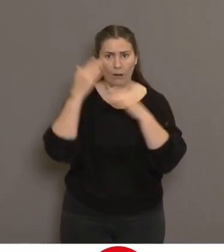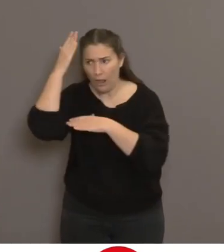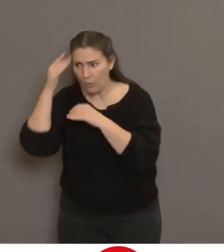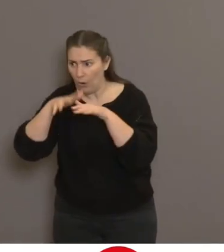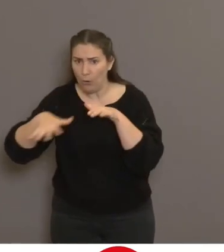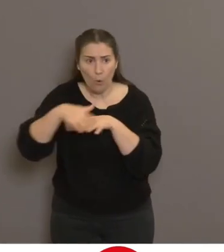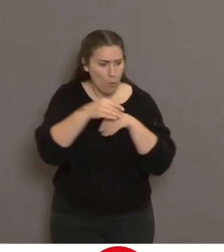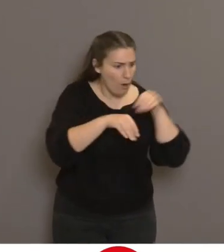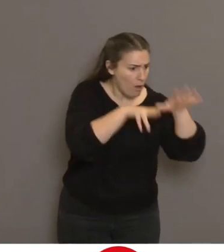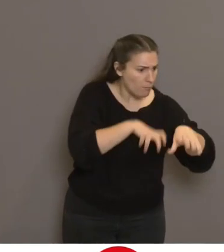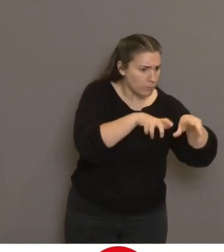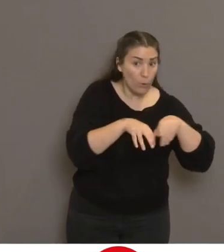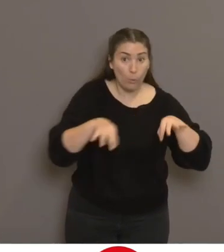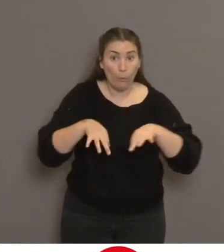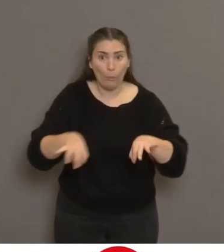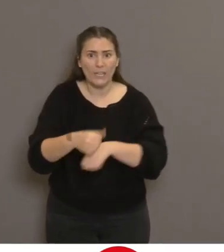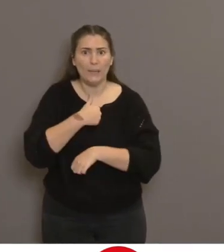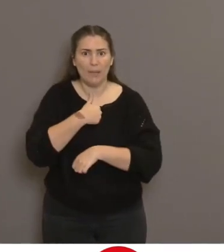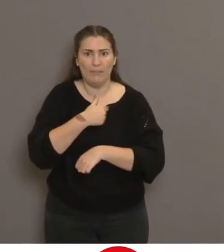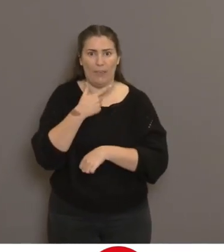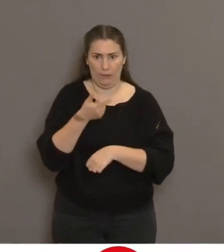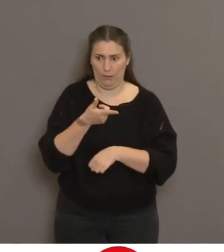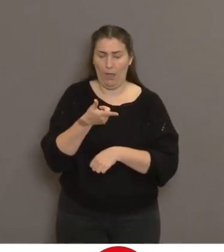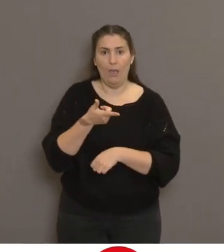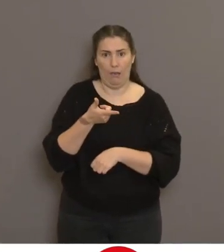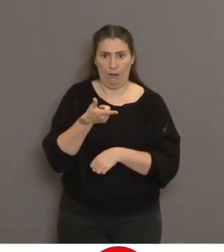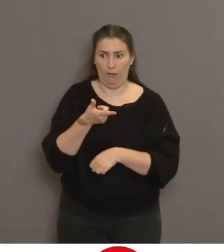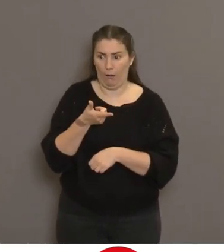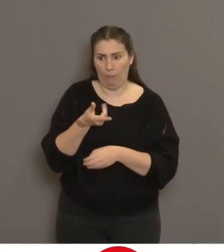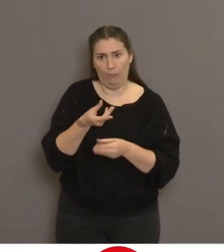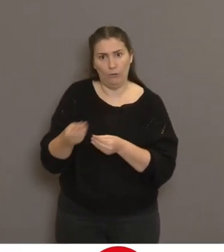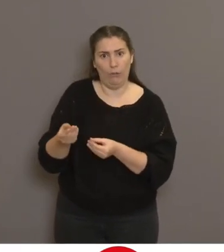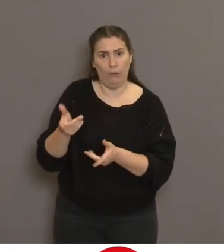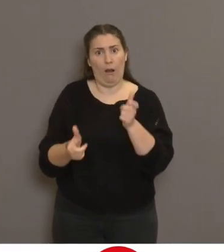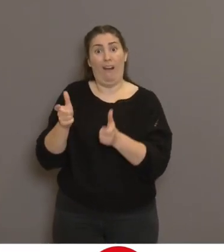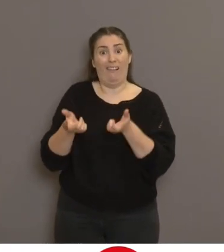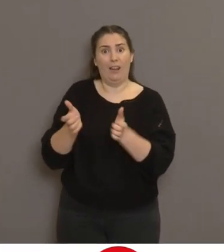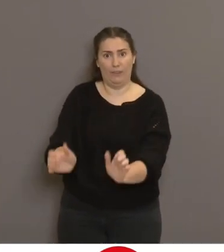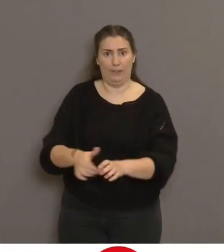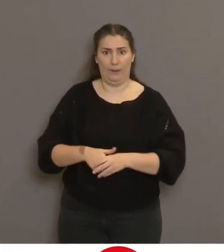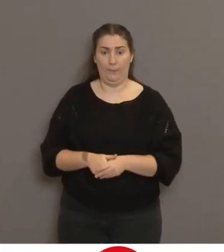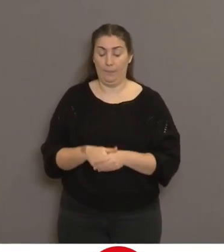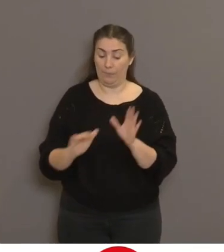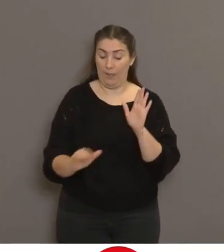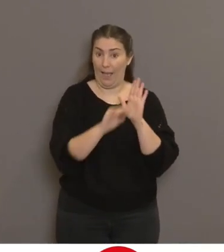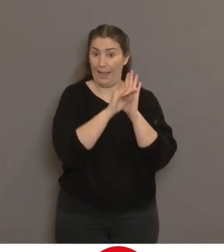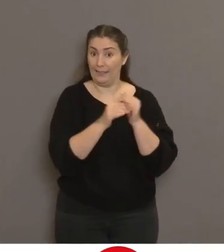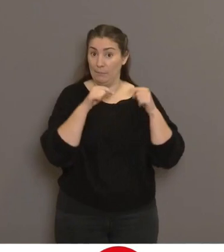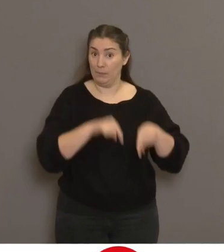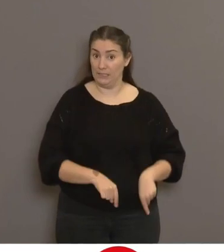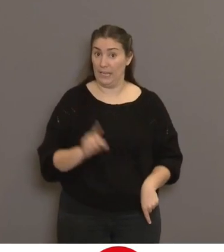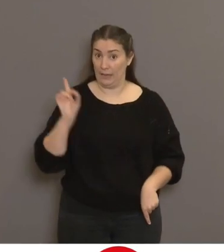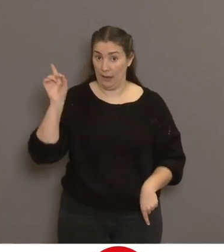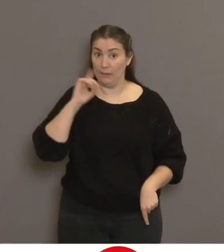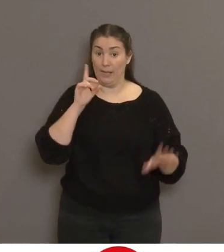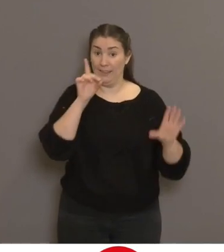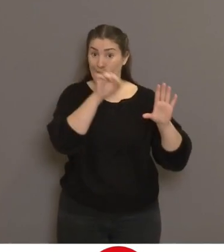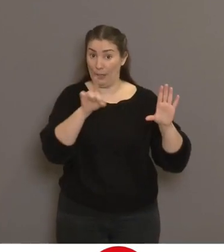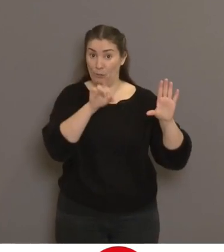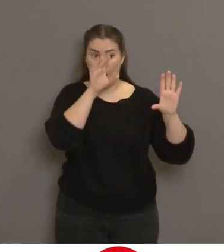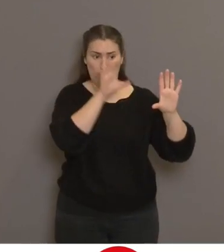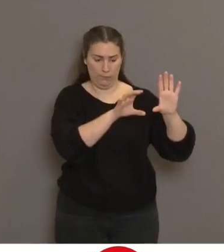ou les propriétés privées. L'arrêté ministériel précise département par département